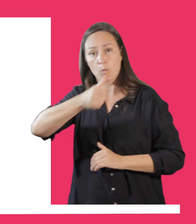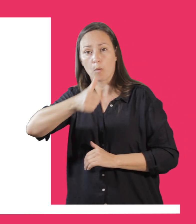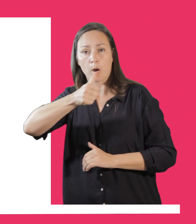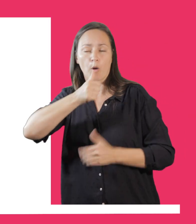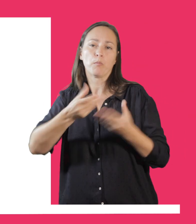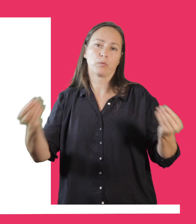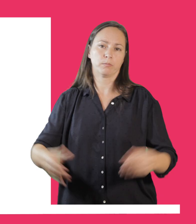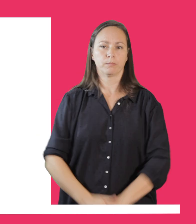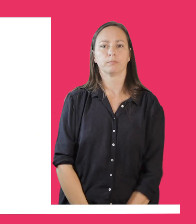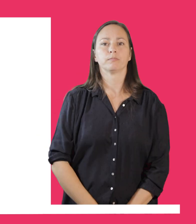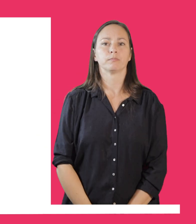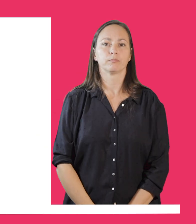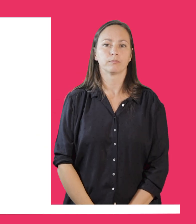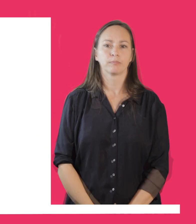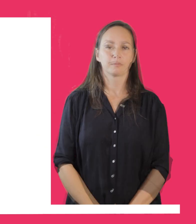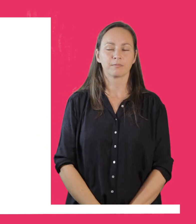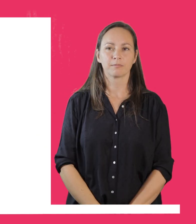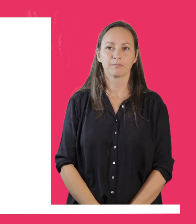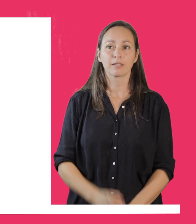boire.